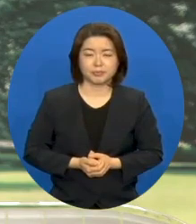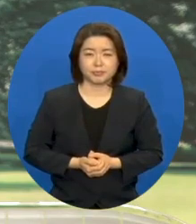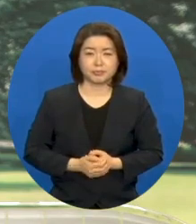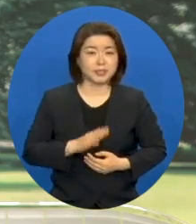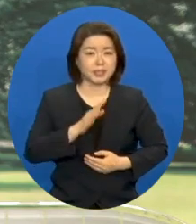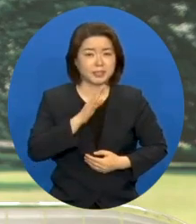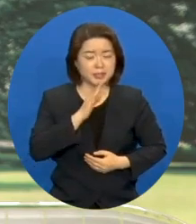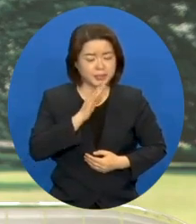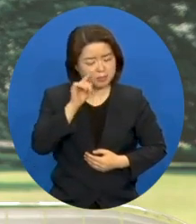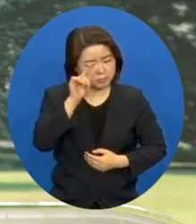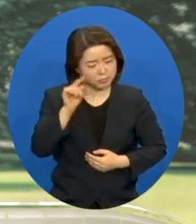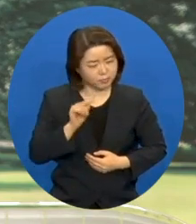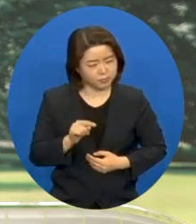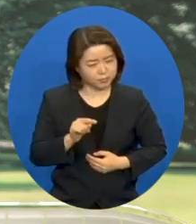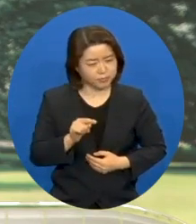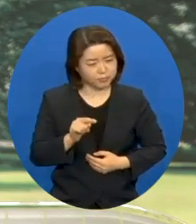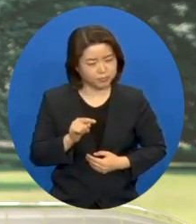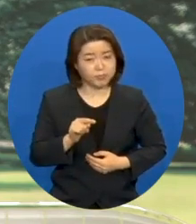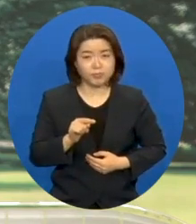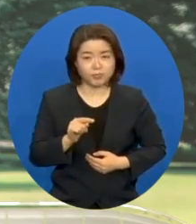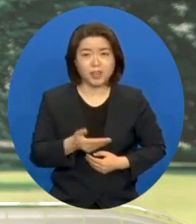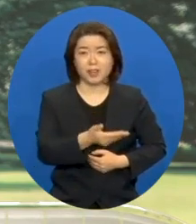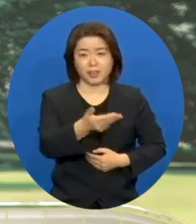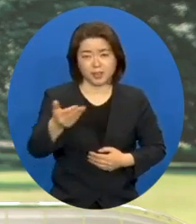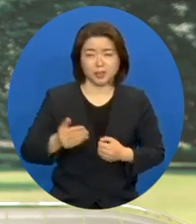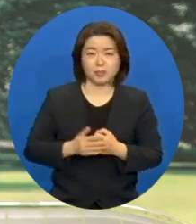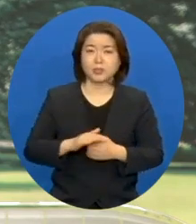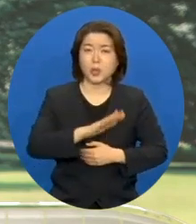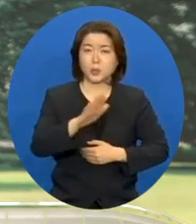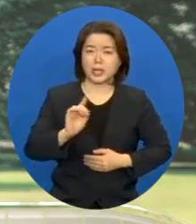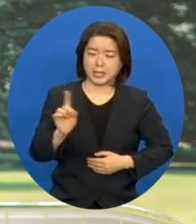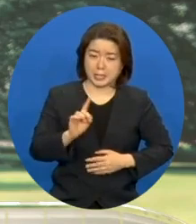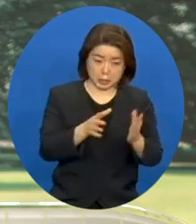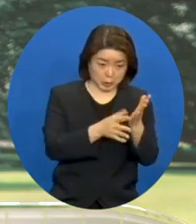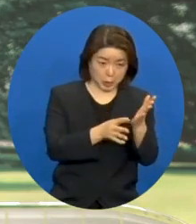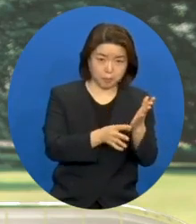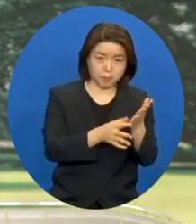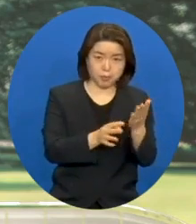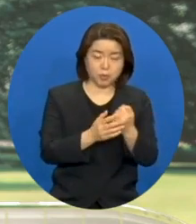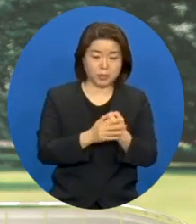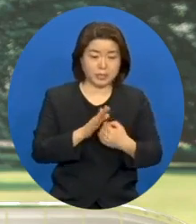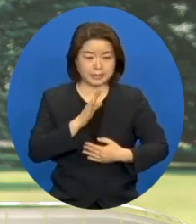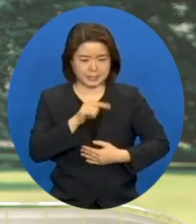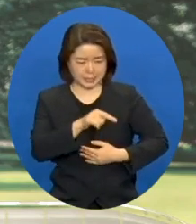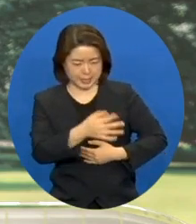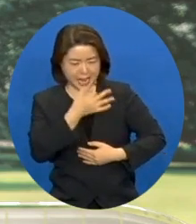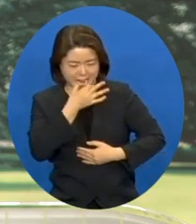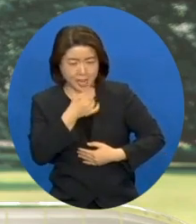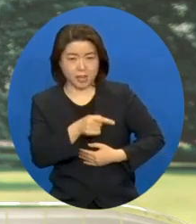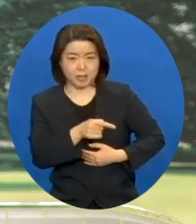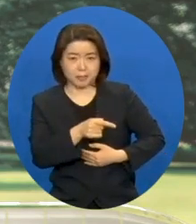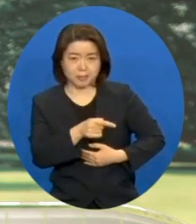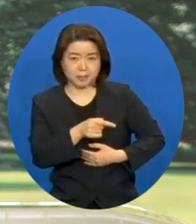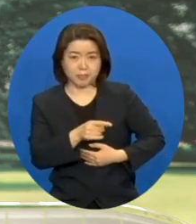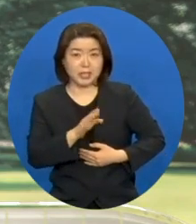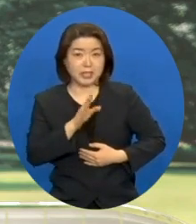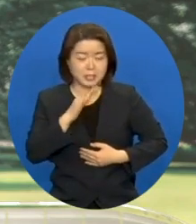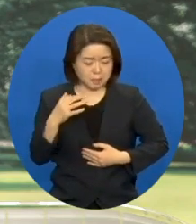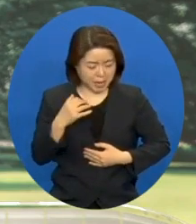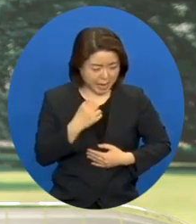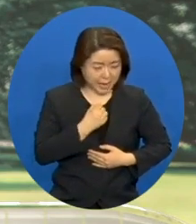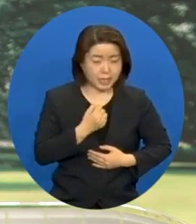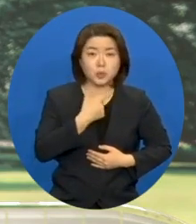정말 그럴까? 여러분, 우리가 어떤 물건이 진짜 탐이 나는데 정말 가지고